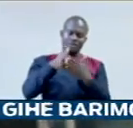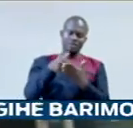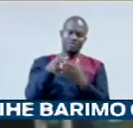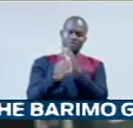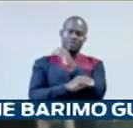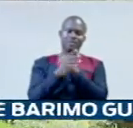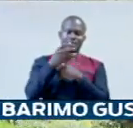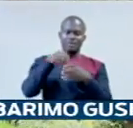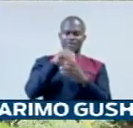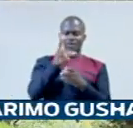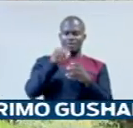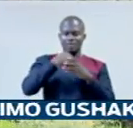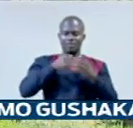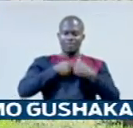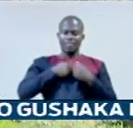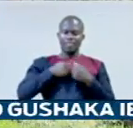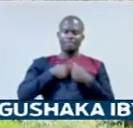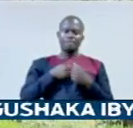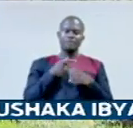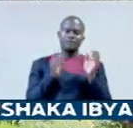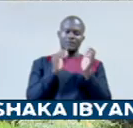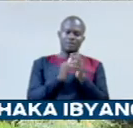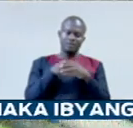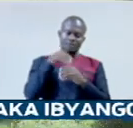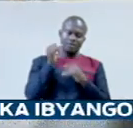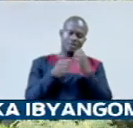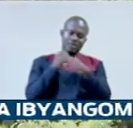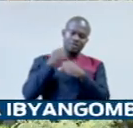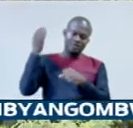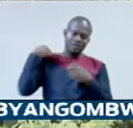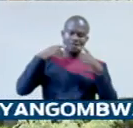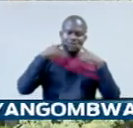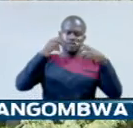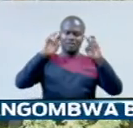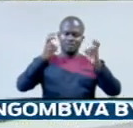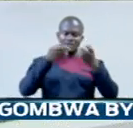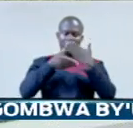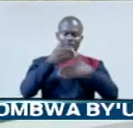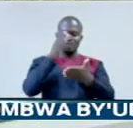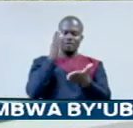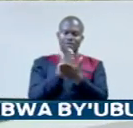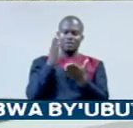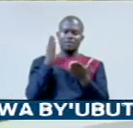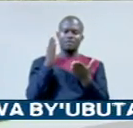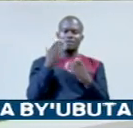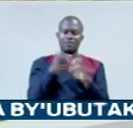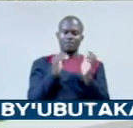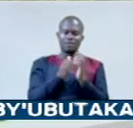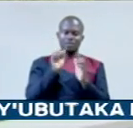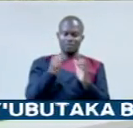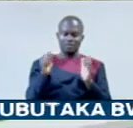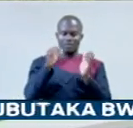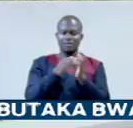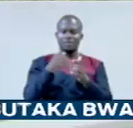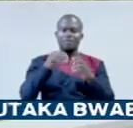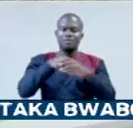yo mu bihugu bine by'Afurika harimo n'u Rwanda gusa mu mpera z'umwaka ushize hatangajwe ko ibiganiro byabaye bihagaze ariko bishobora kongera